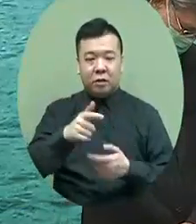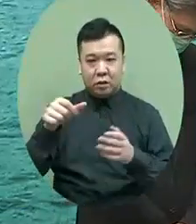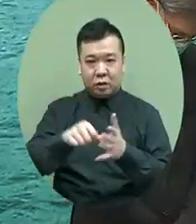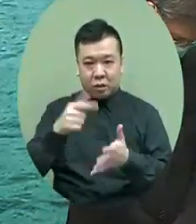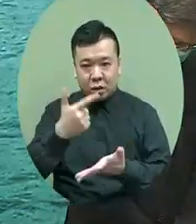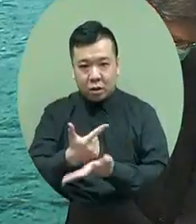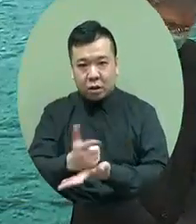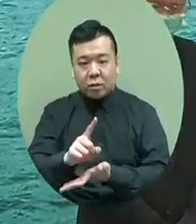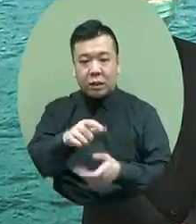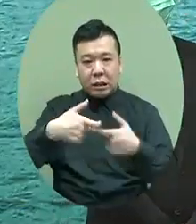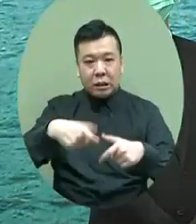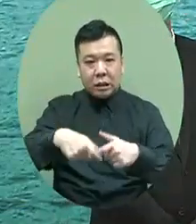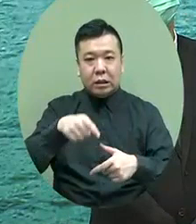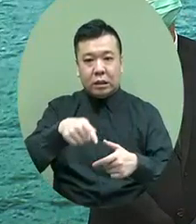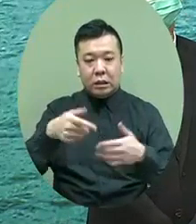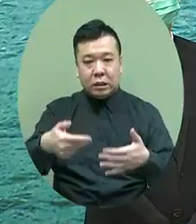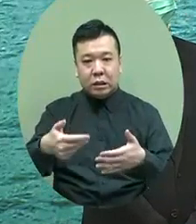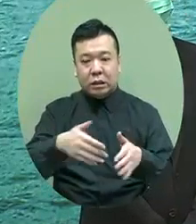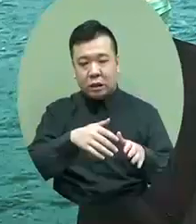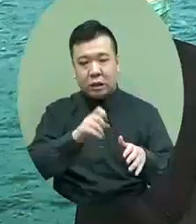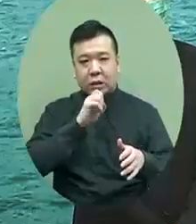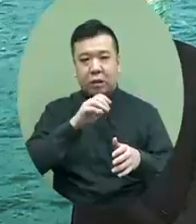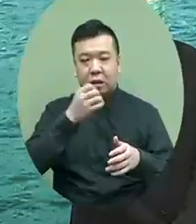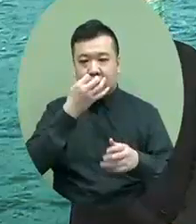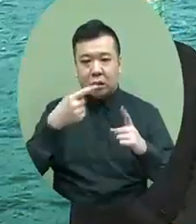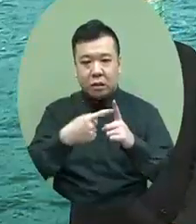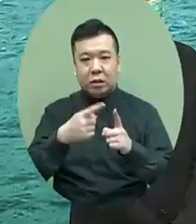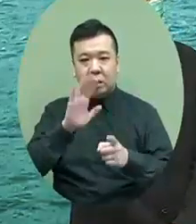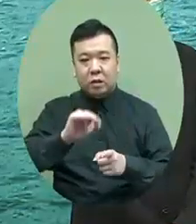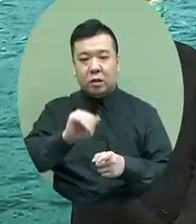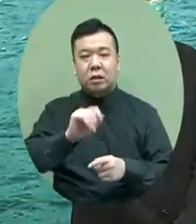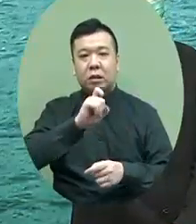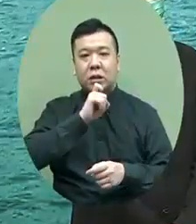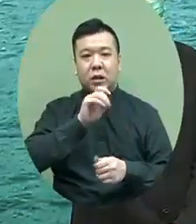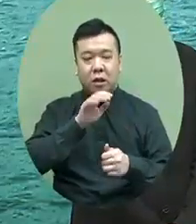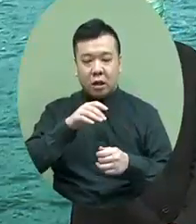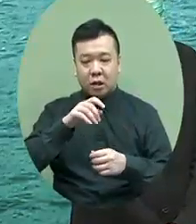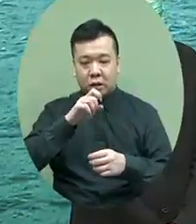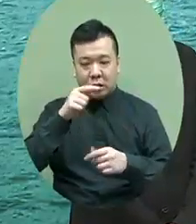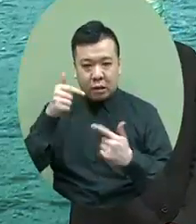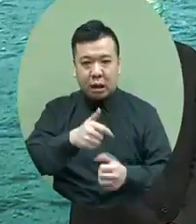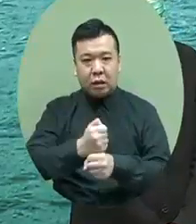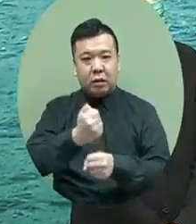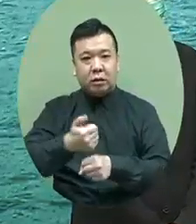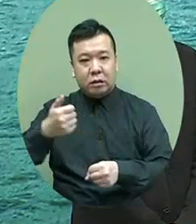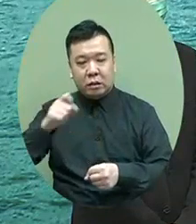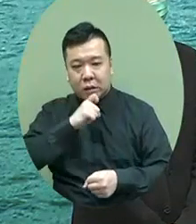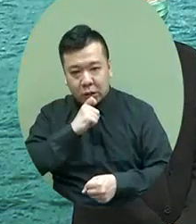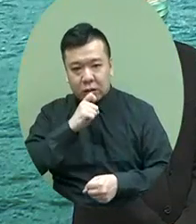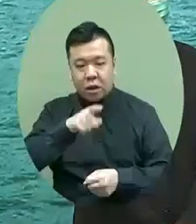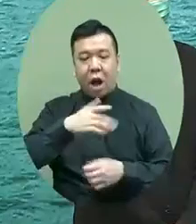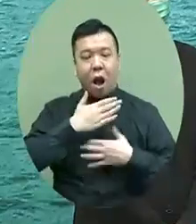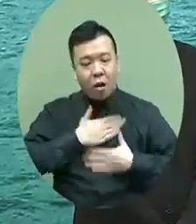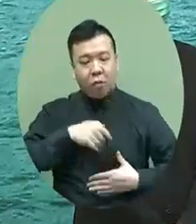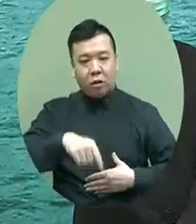咧。最重要嘅係可以喺呢個失業嘅情況、失業嘅浪潮之下，可以令到香港市民咧可以係有個飯碗喺度咧，大家